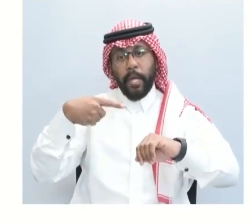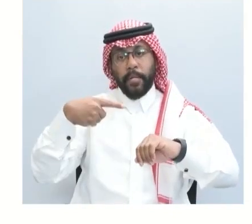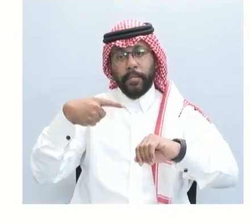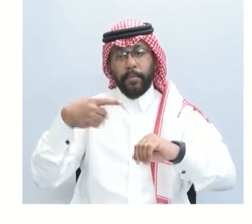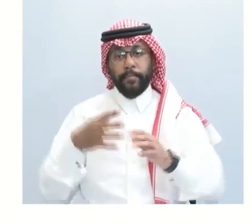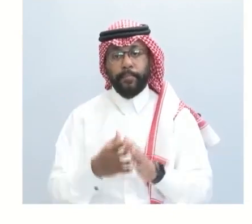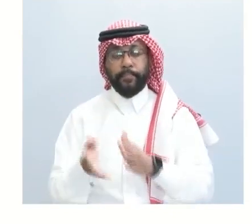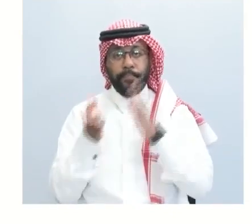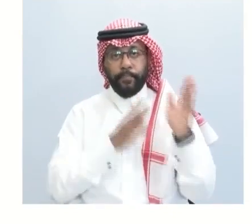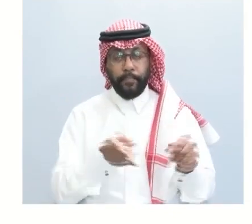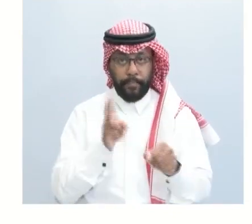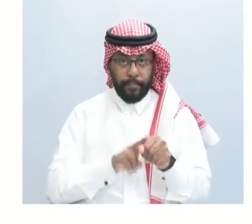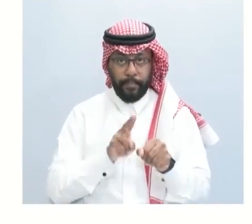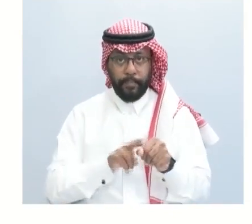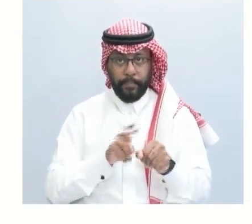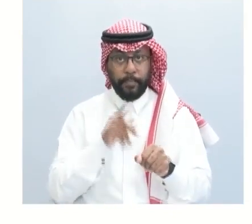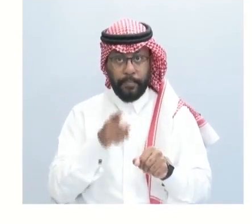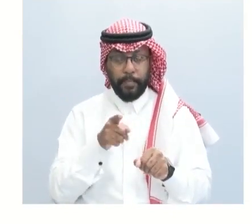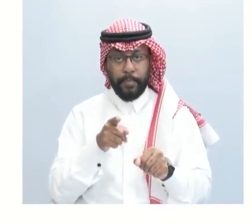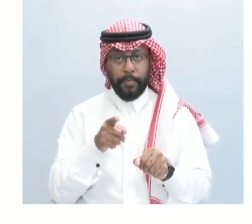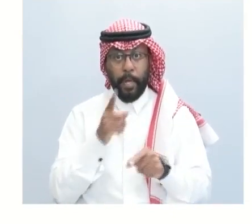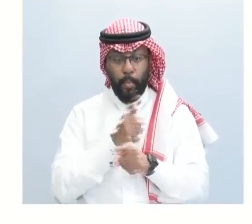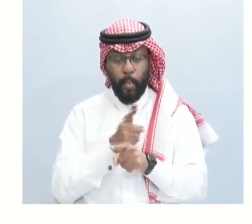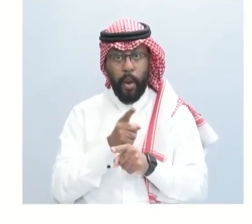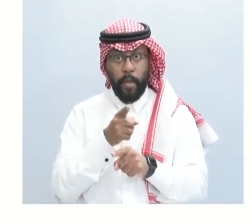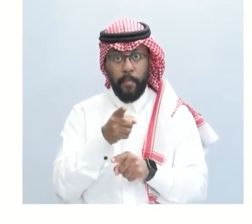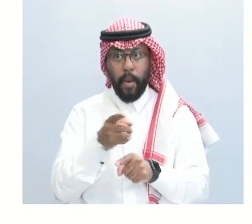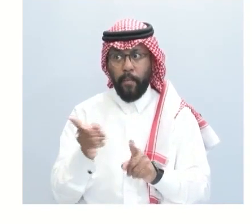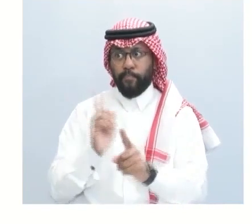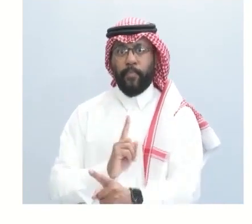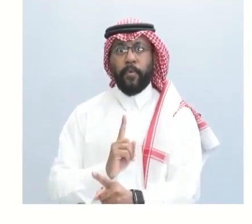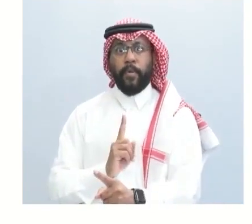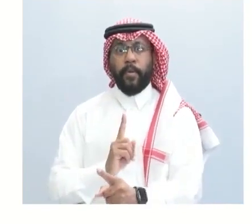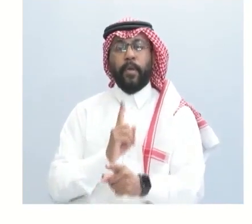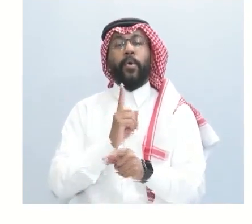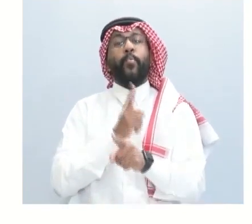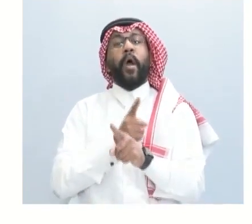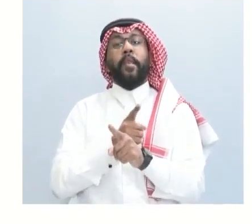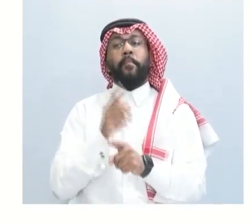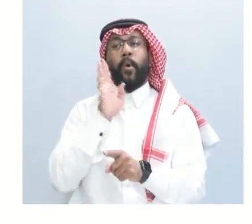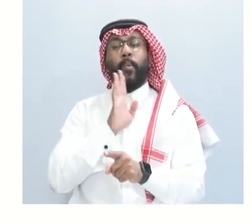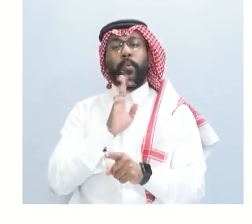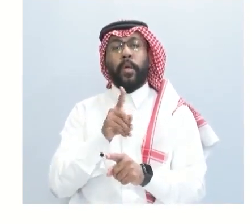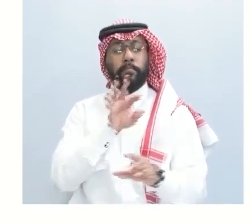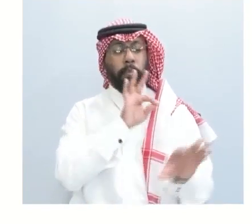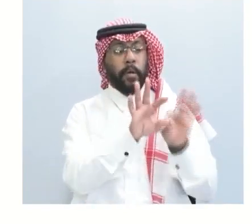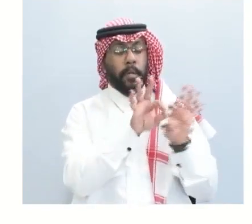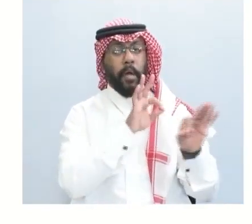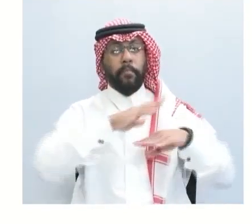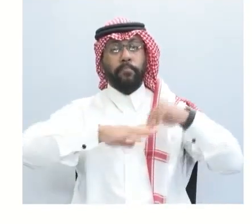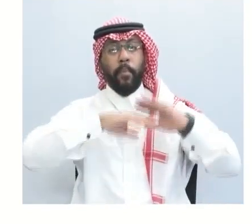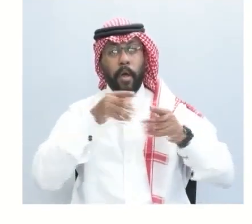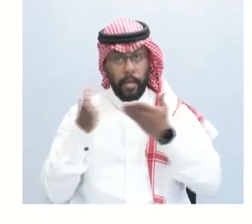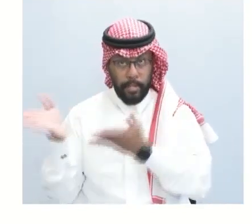مارس دور المعلم مارس دور المعلم او المدرب تخير احدى المهارات